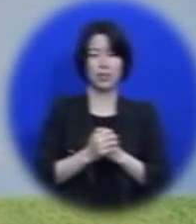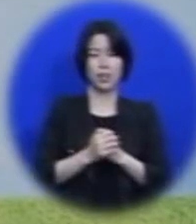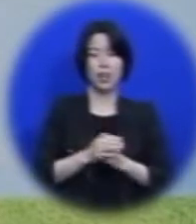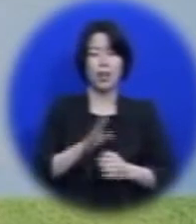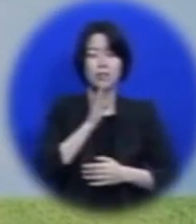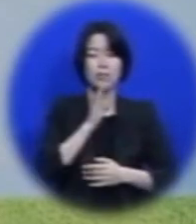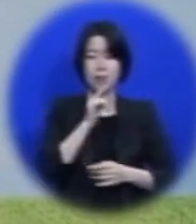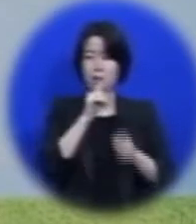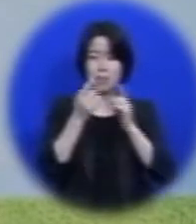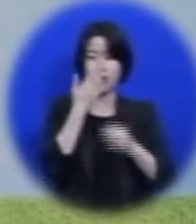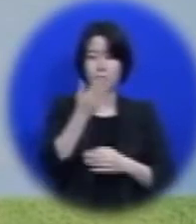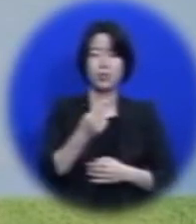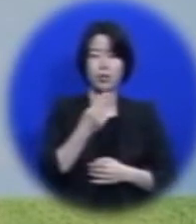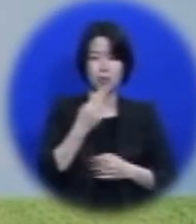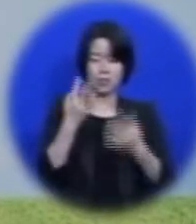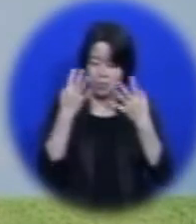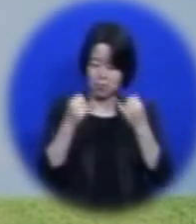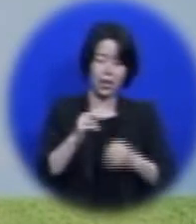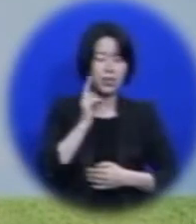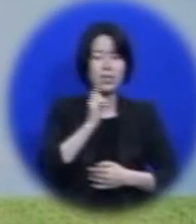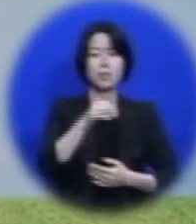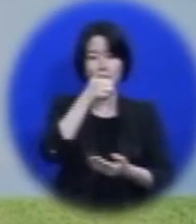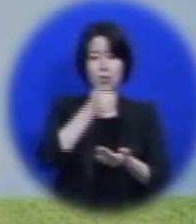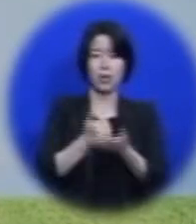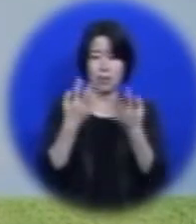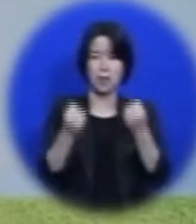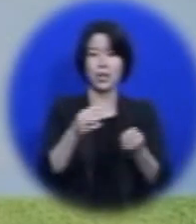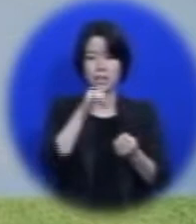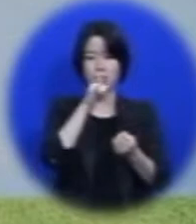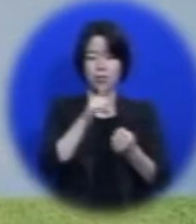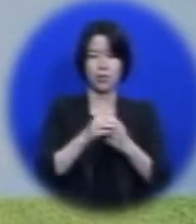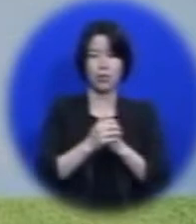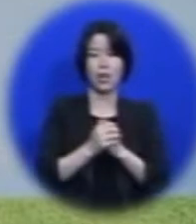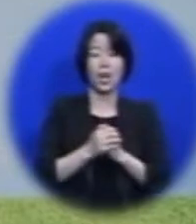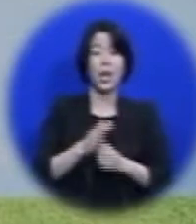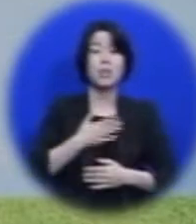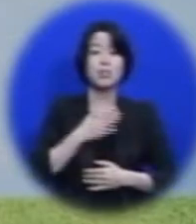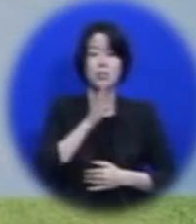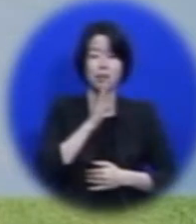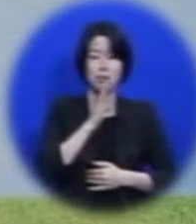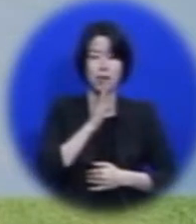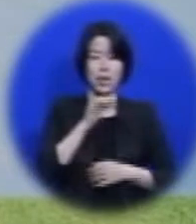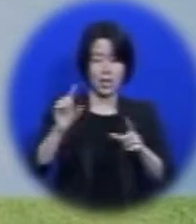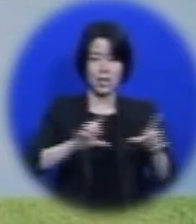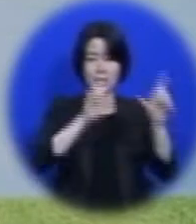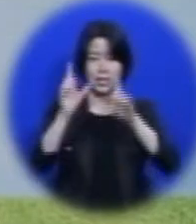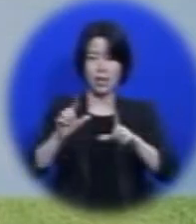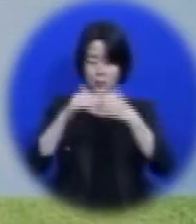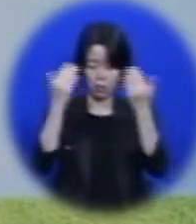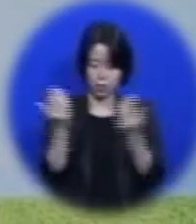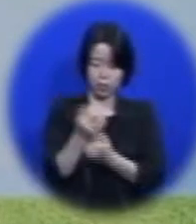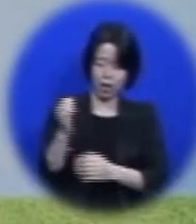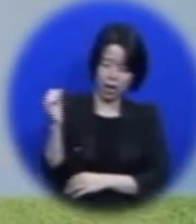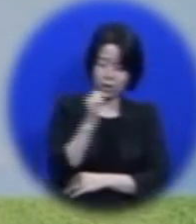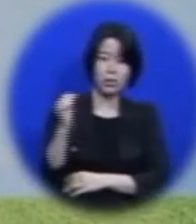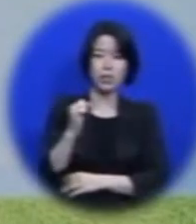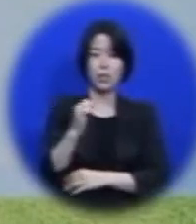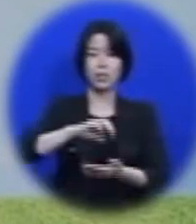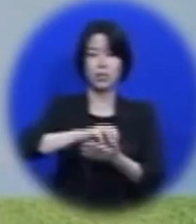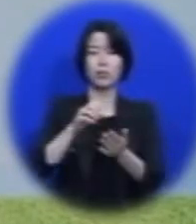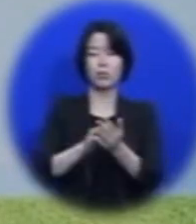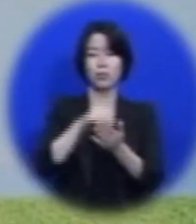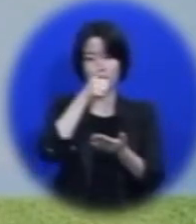정말 말할 수 없이 끔찍한 죄악들이 많았습니다. 정말 제 삶 전체가 휘청거릴 만한 그런 죄도